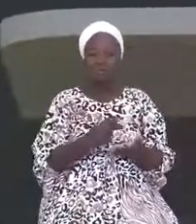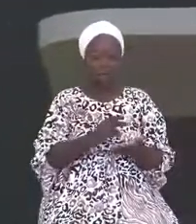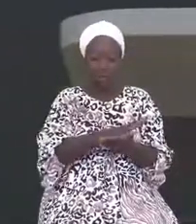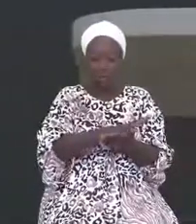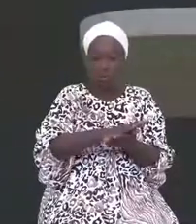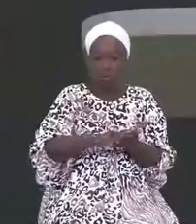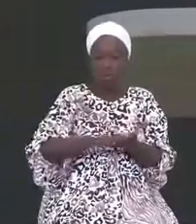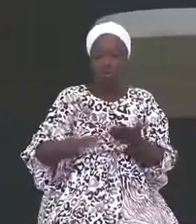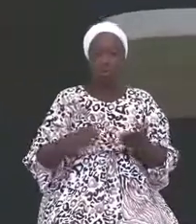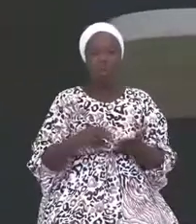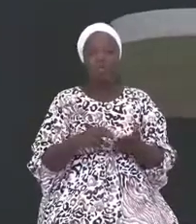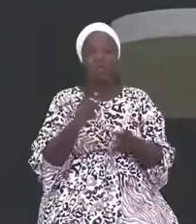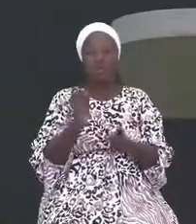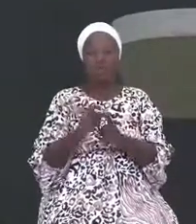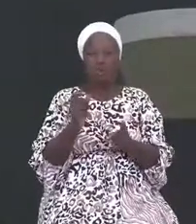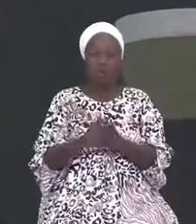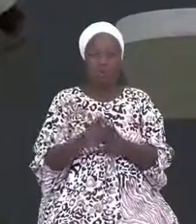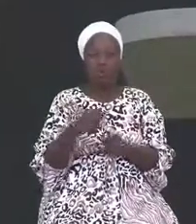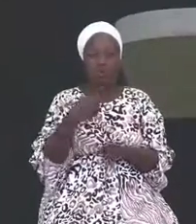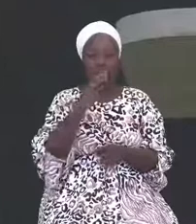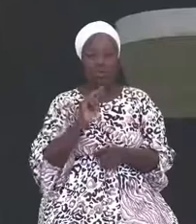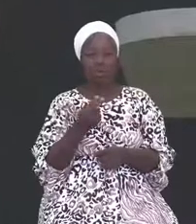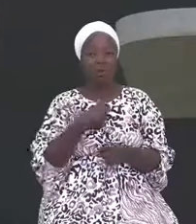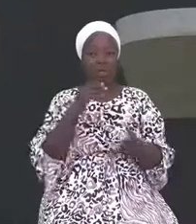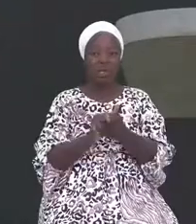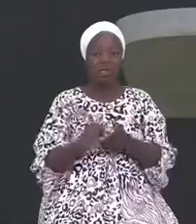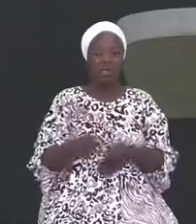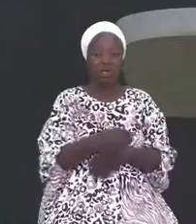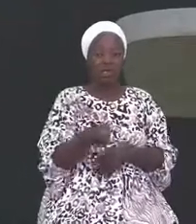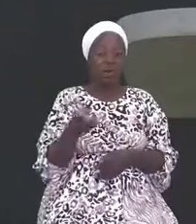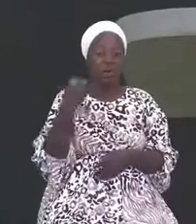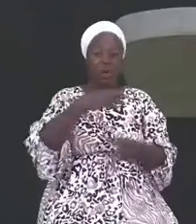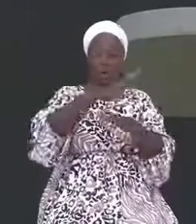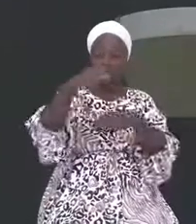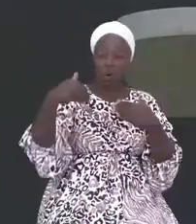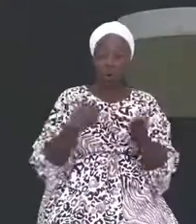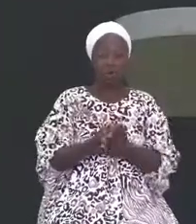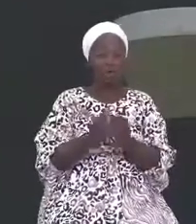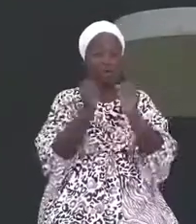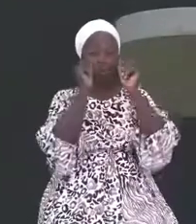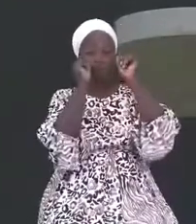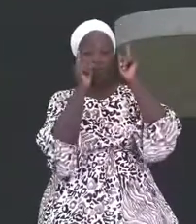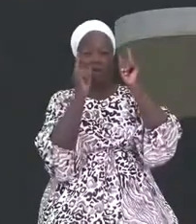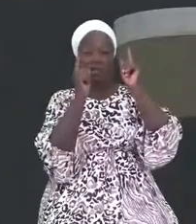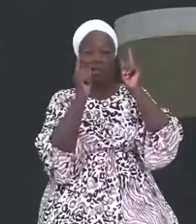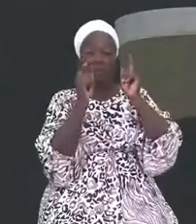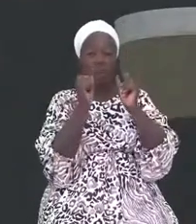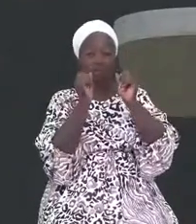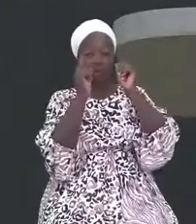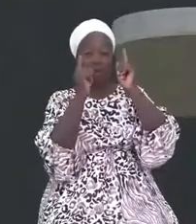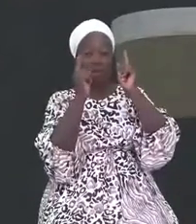rapport secret alors ici il nous disent en aparté à Christ la disciples encore plus étonnés